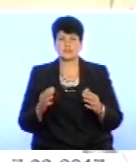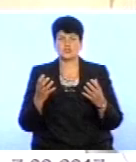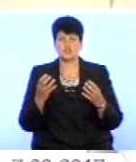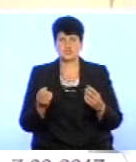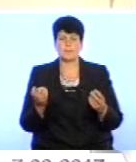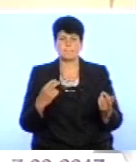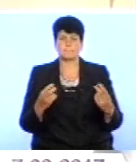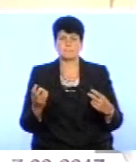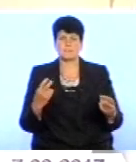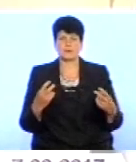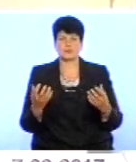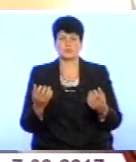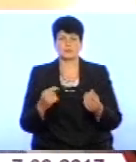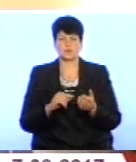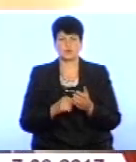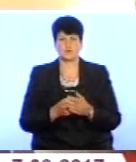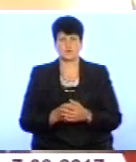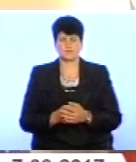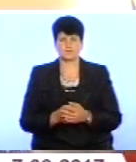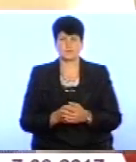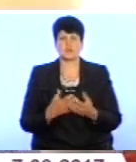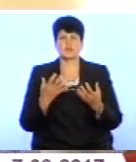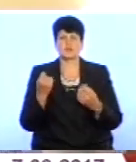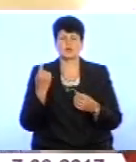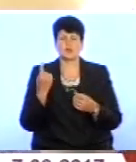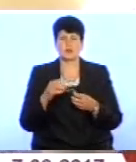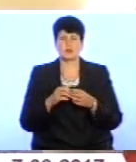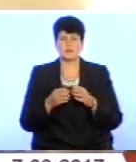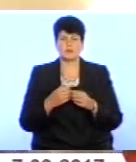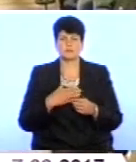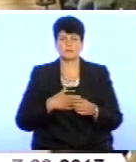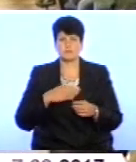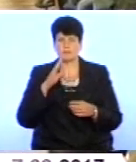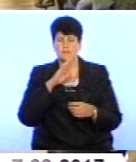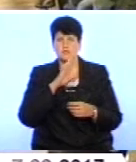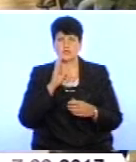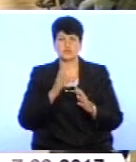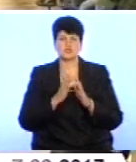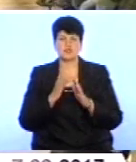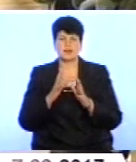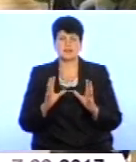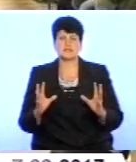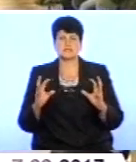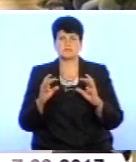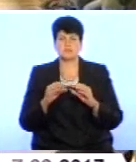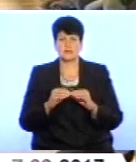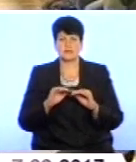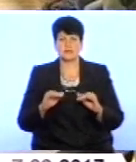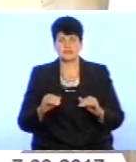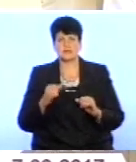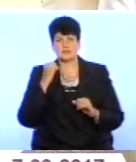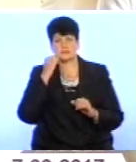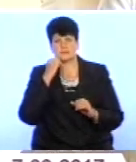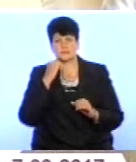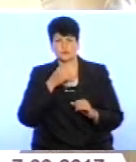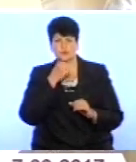до нас для того, щоб отримати довідку. Ще одна проблема, яка тривожить батьків – черга спільна і для школярів старшого віку, і для